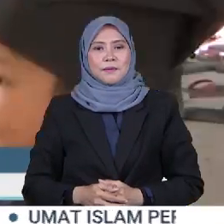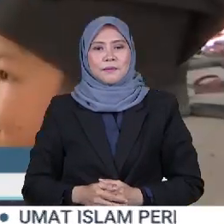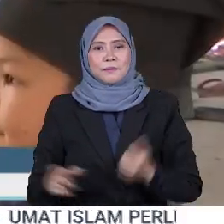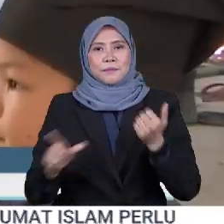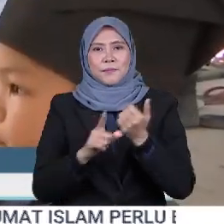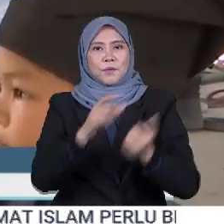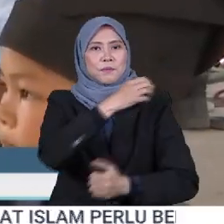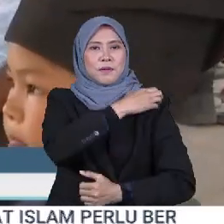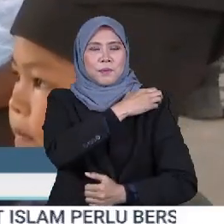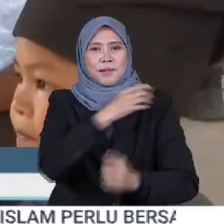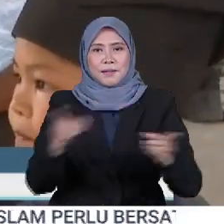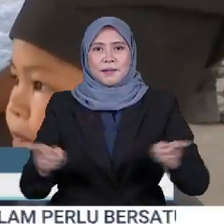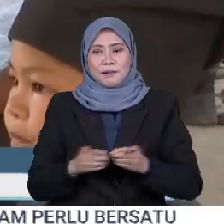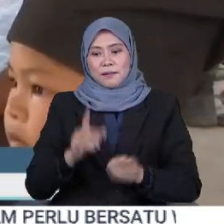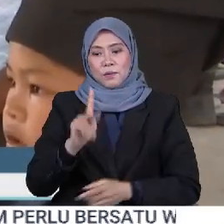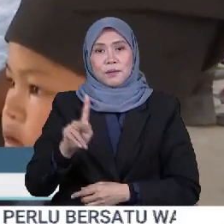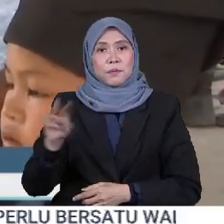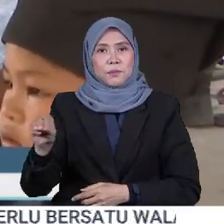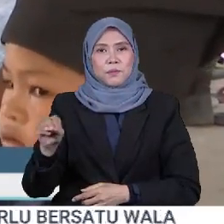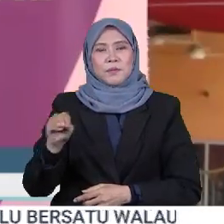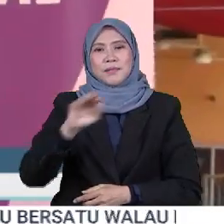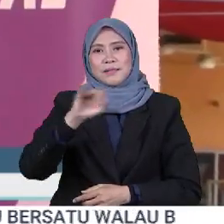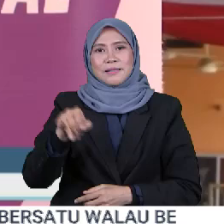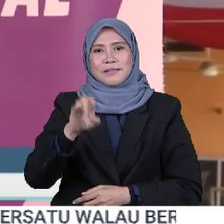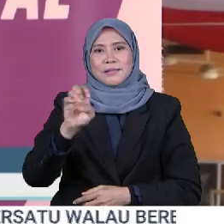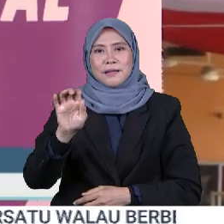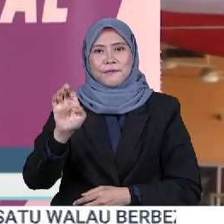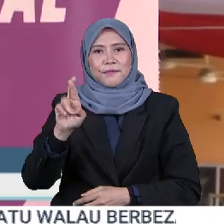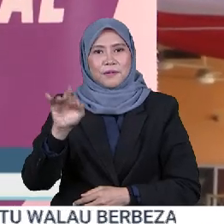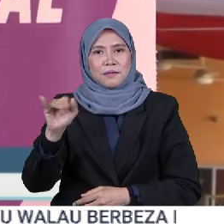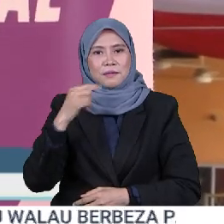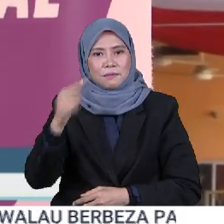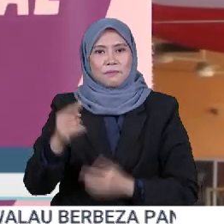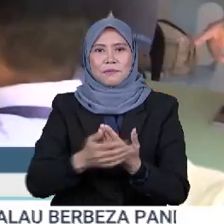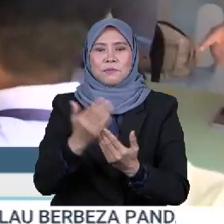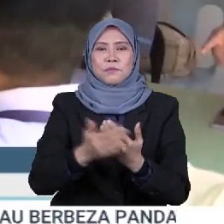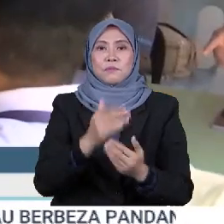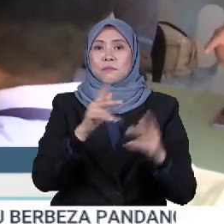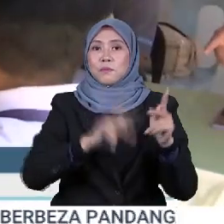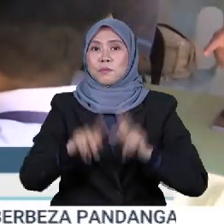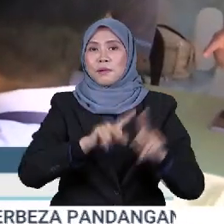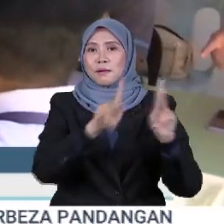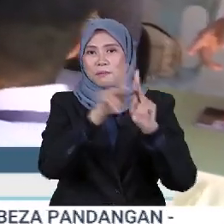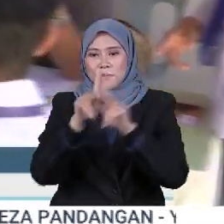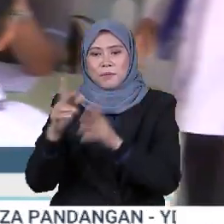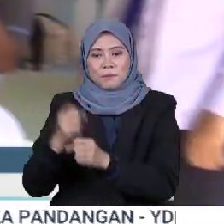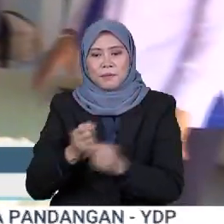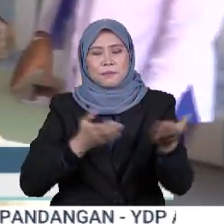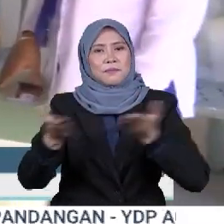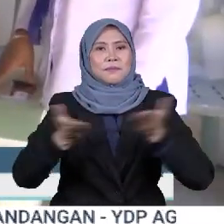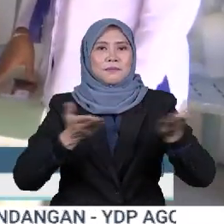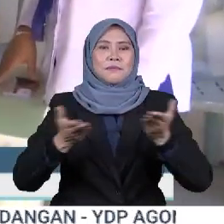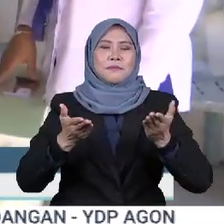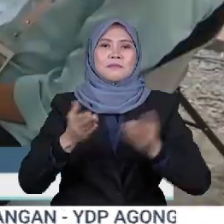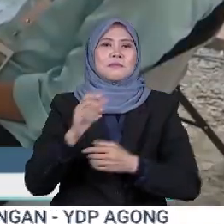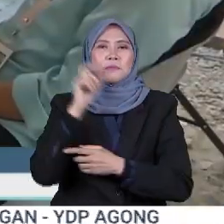Penolong Pegawai Daerah Pembangunan Kota Marudu, Jasri Juki berkata program memudahkan penduduk kampung mendapatkan perkhidmatan yang diperlukan